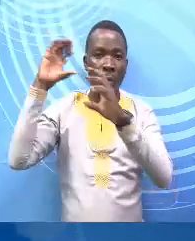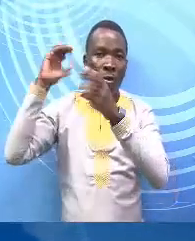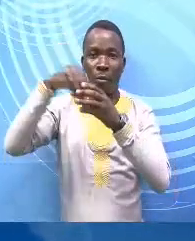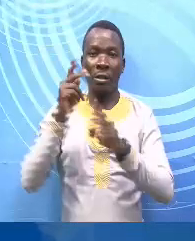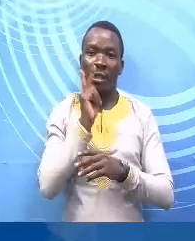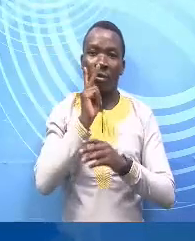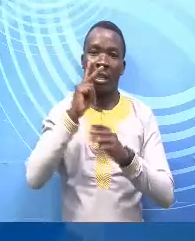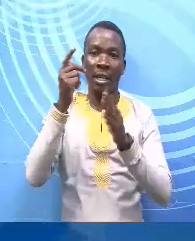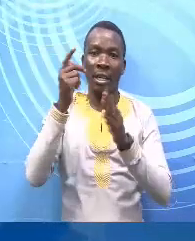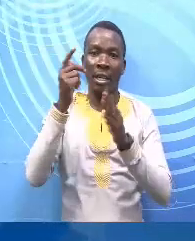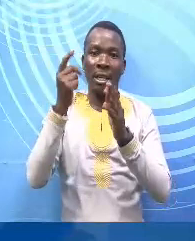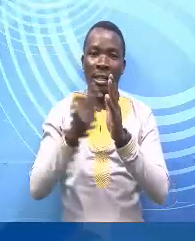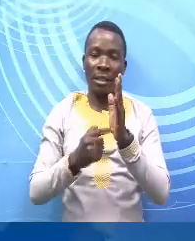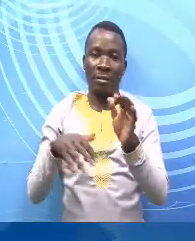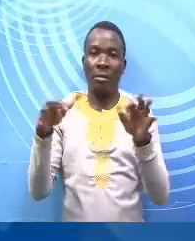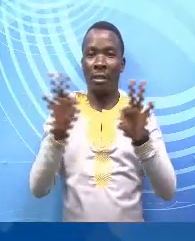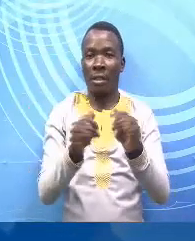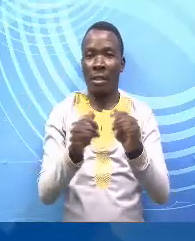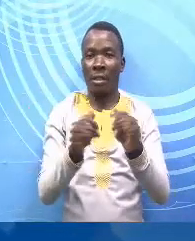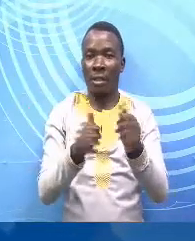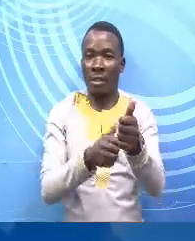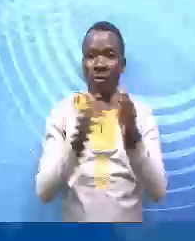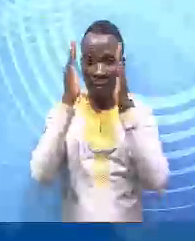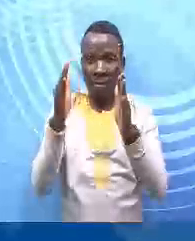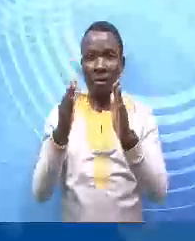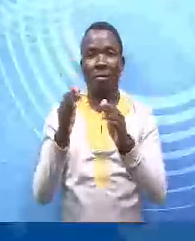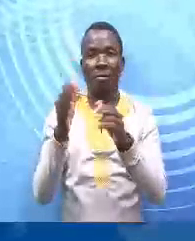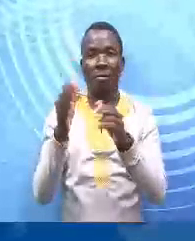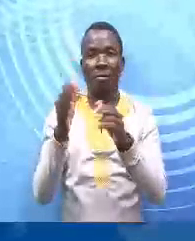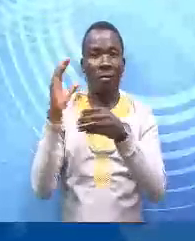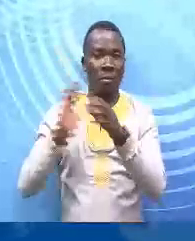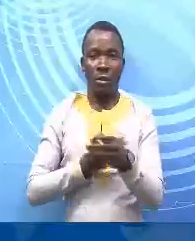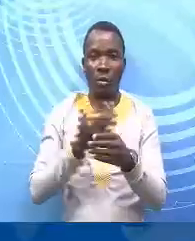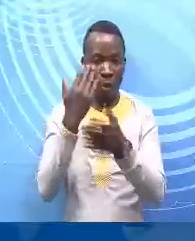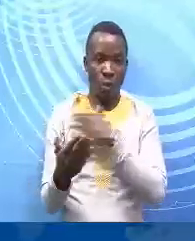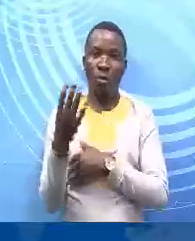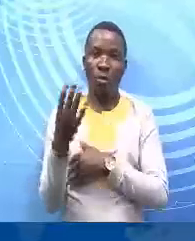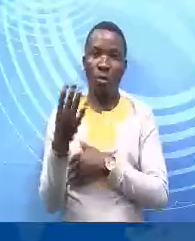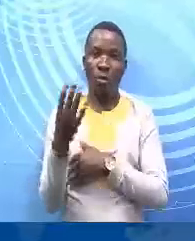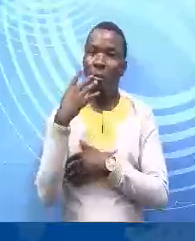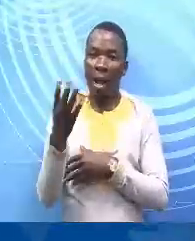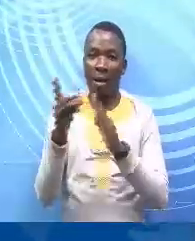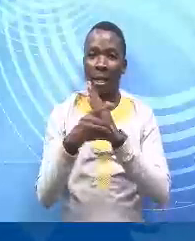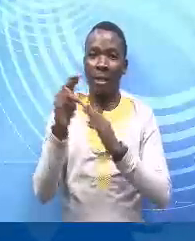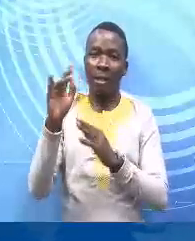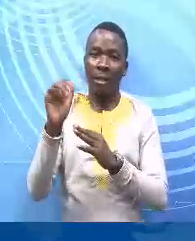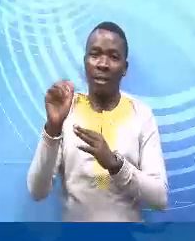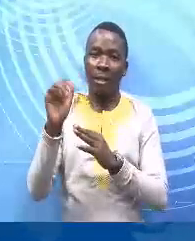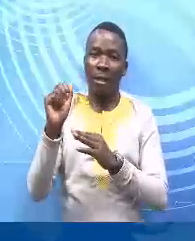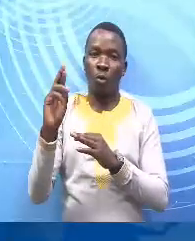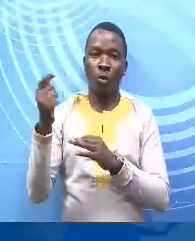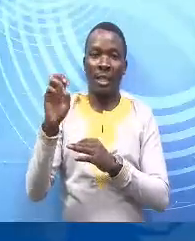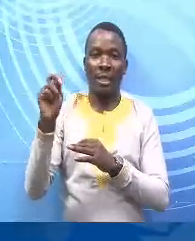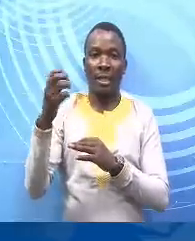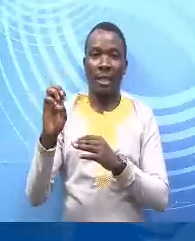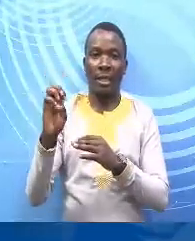Ingingo z'ingenzi zikurikira nizo tuzagarukaho muri aya makuru yacu. Mu gitondo cyo kuri uyu wa kane mu karere ka Nyarugenge, murenge